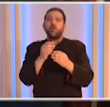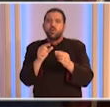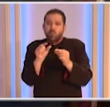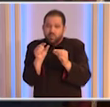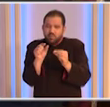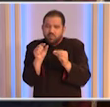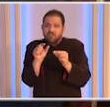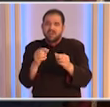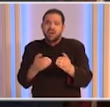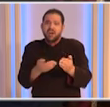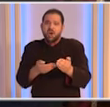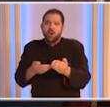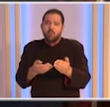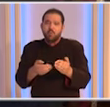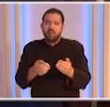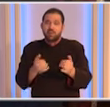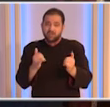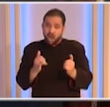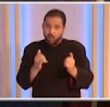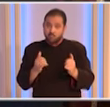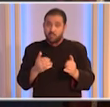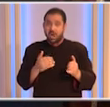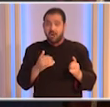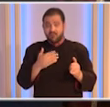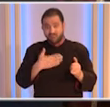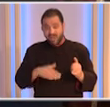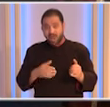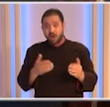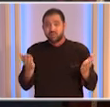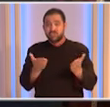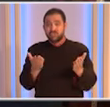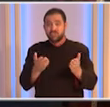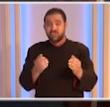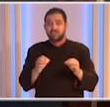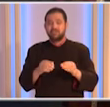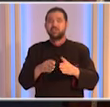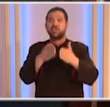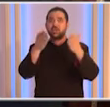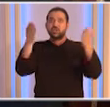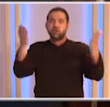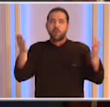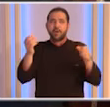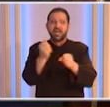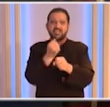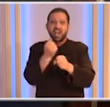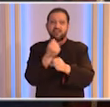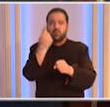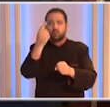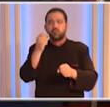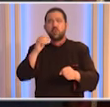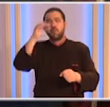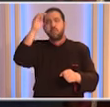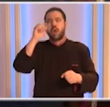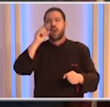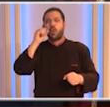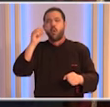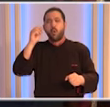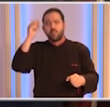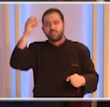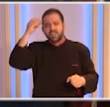tot. Lucru verificat. Și am să vă citesc de aici, dintr-o carte, ce descoperire extraordinară a făcut un